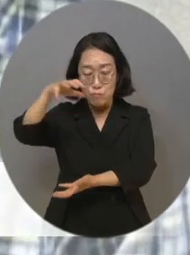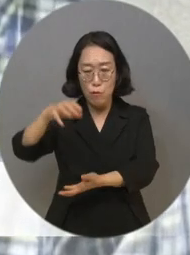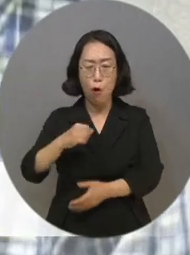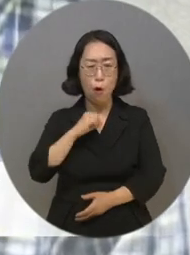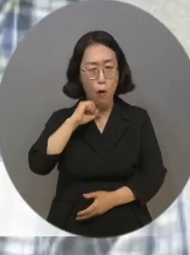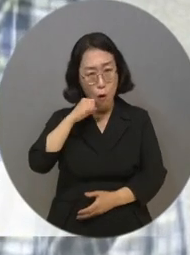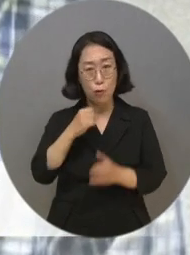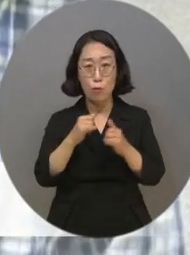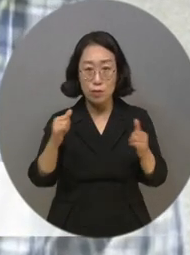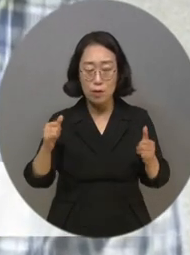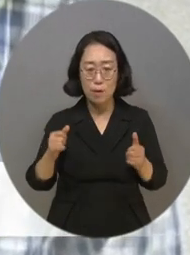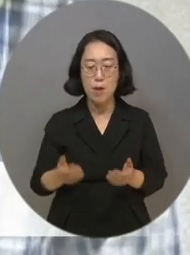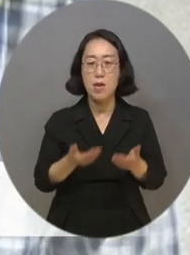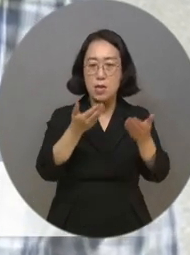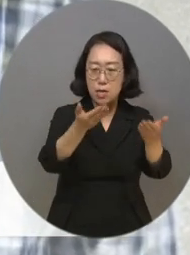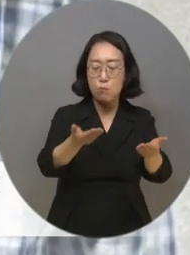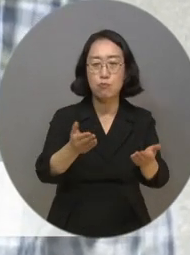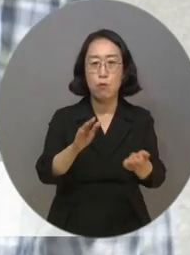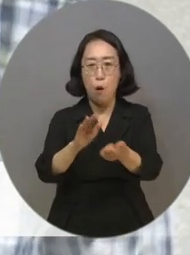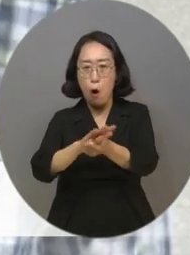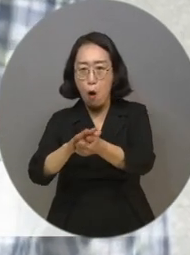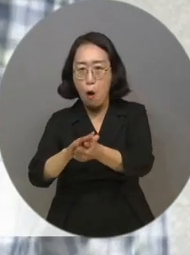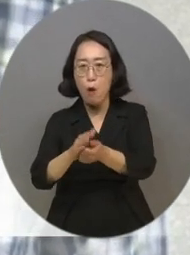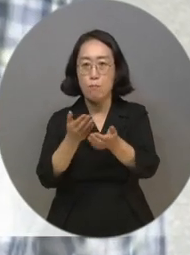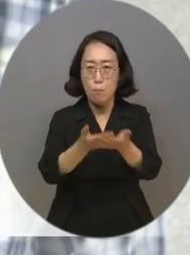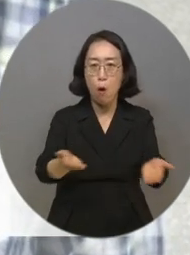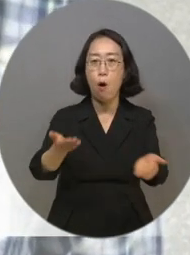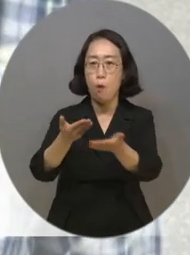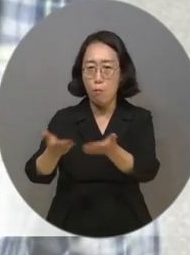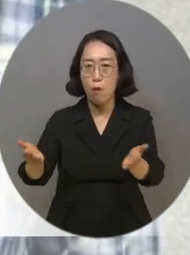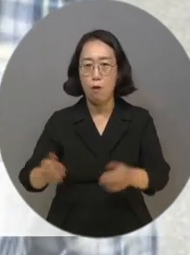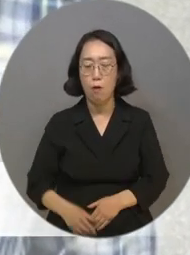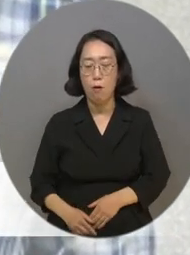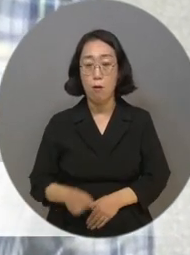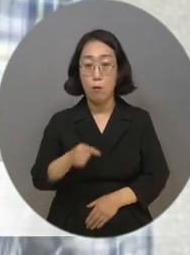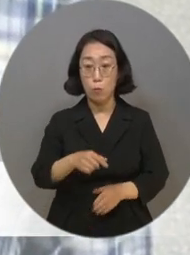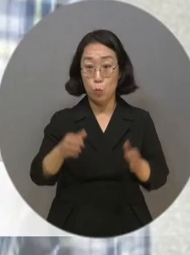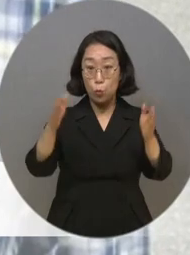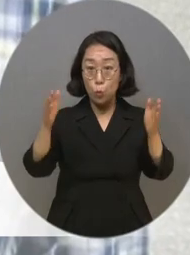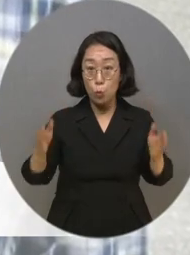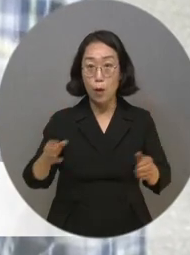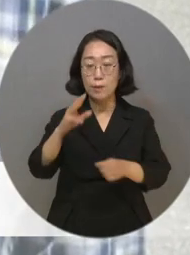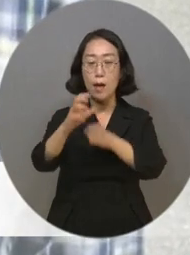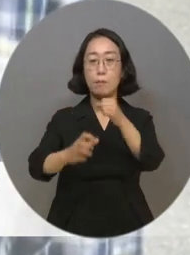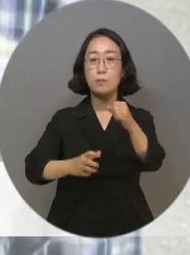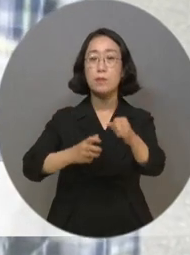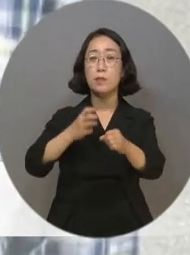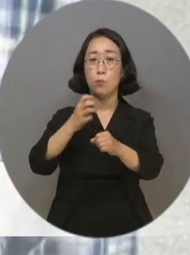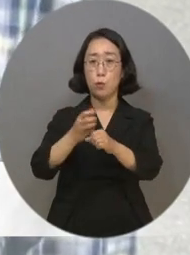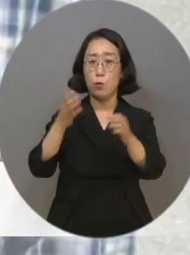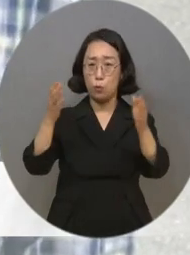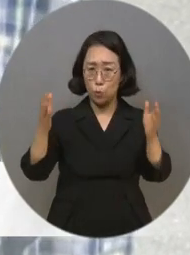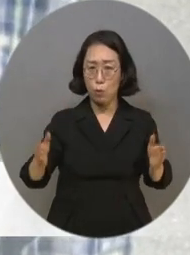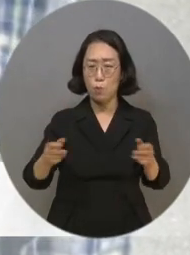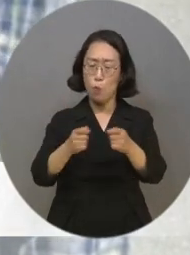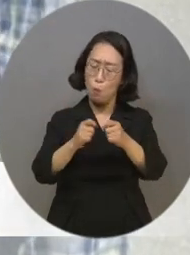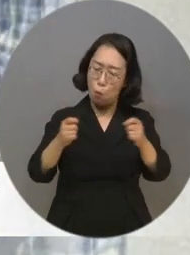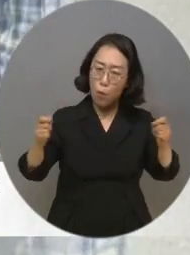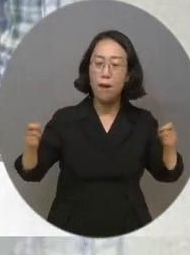위해 전량 기부했다고 하는데요. 그렇게 이어온 기부가 어느덧 30여 년이 훌쩍